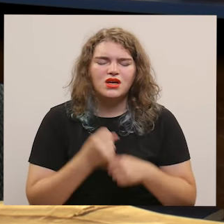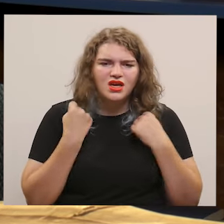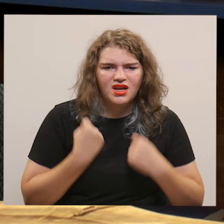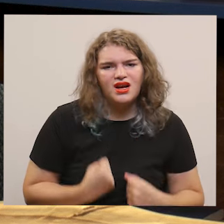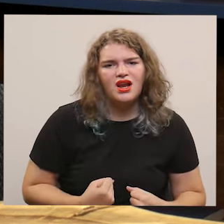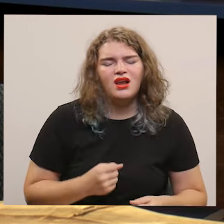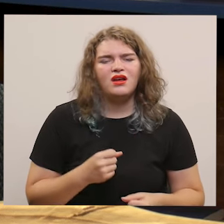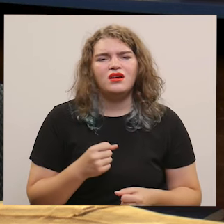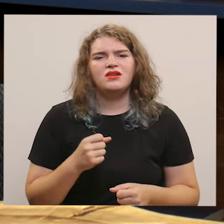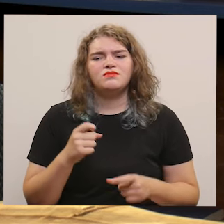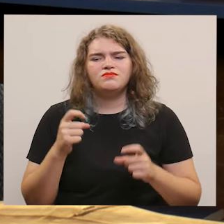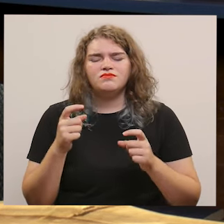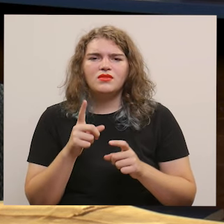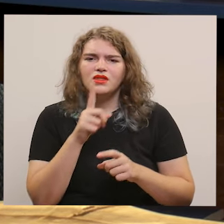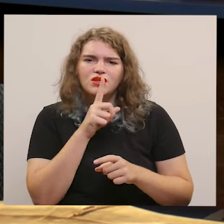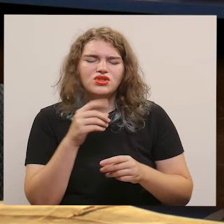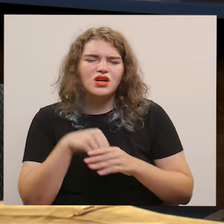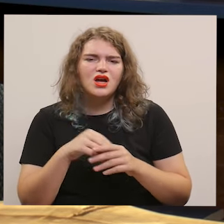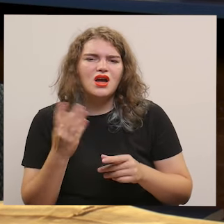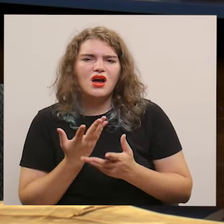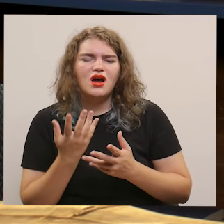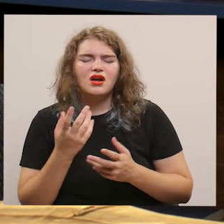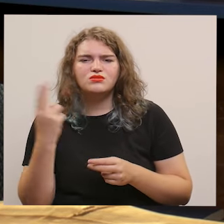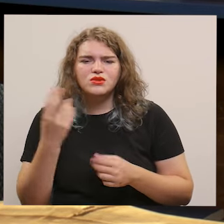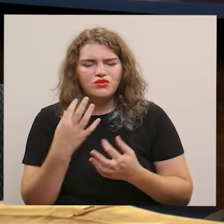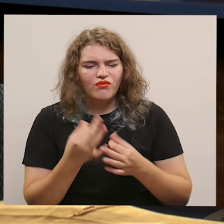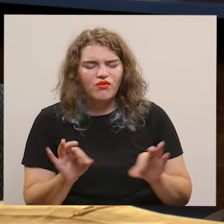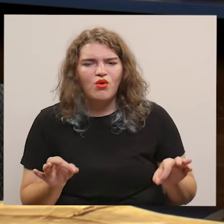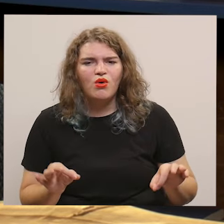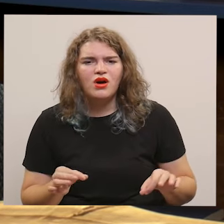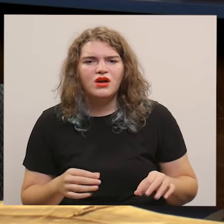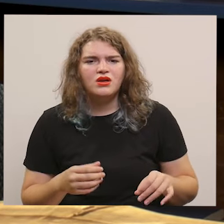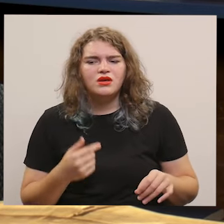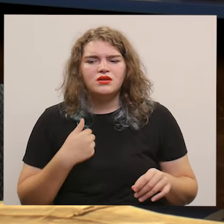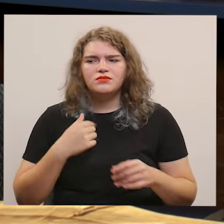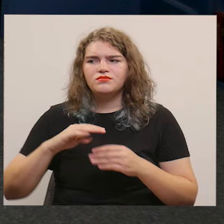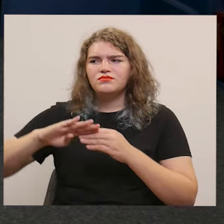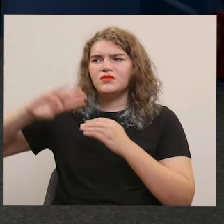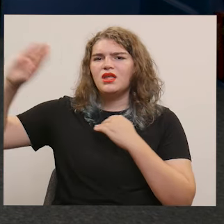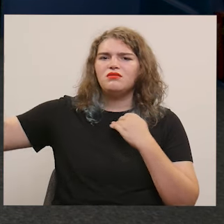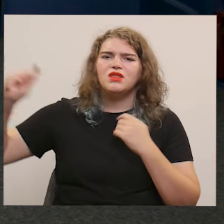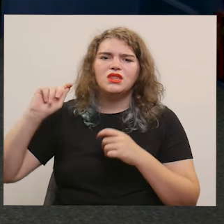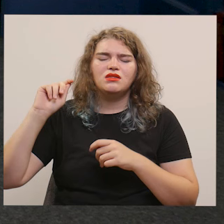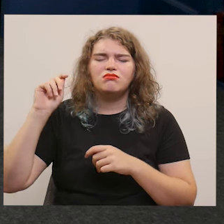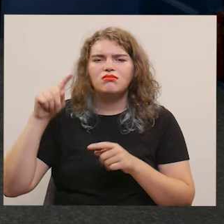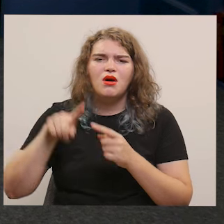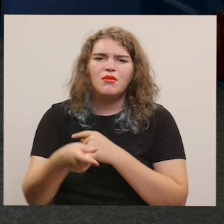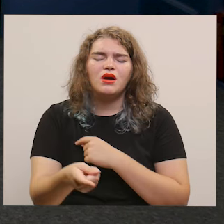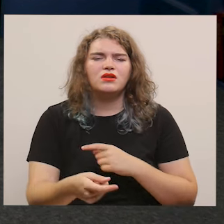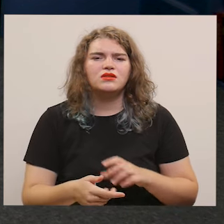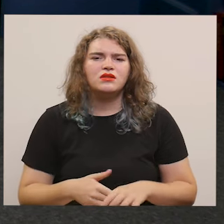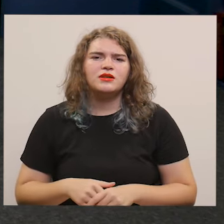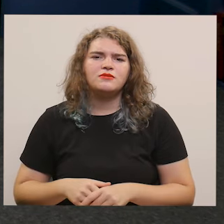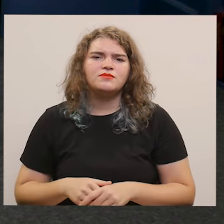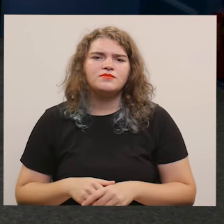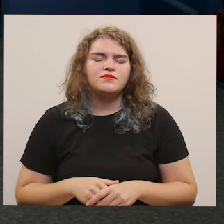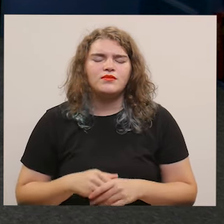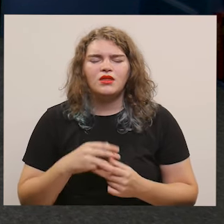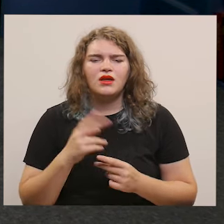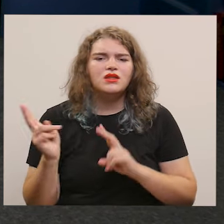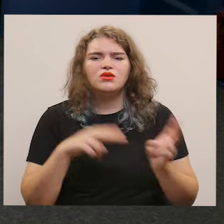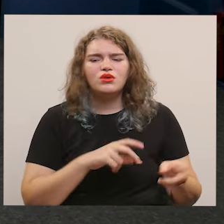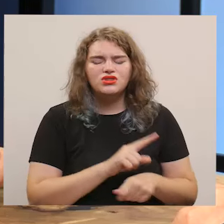nu aveam momentele astea de tăcere în care Dumnezeu a îngăduit cumva să stea departe. Să ne întoarcem la momentul despre care tu